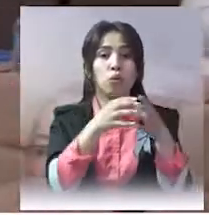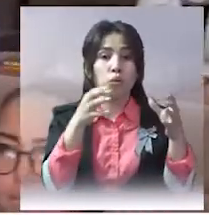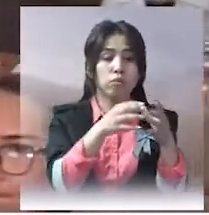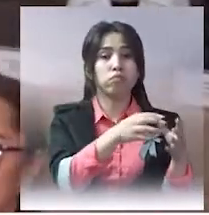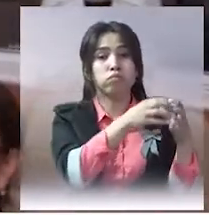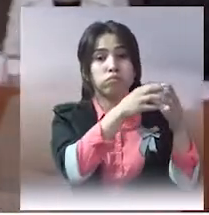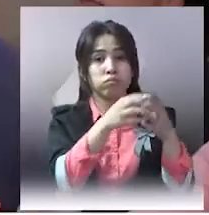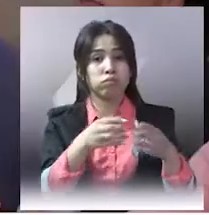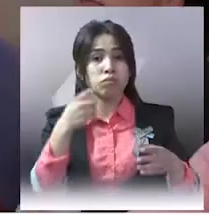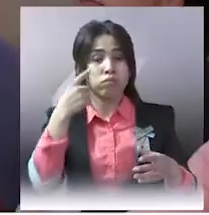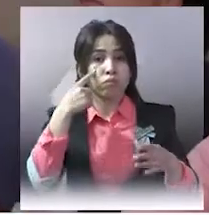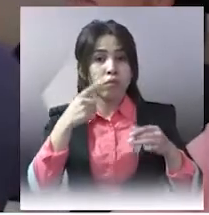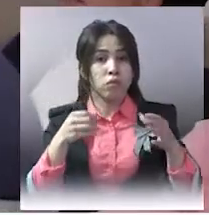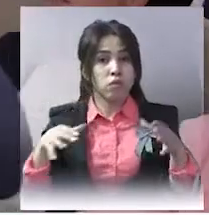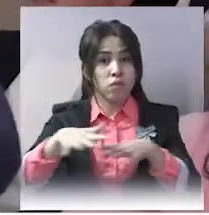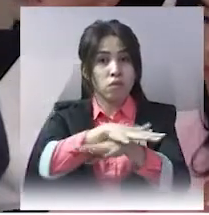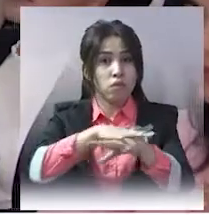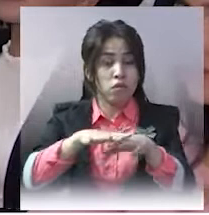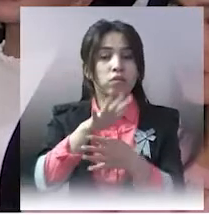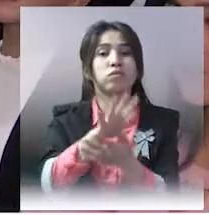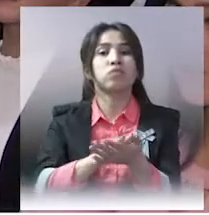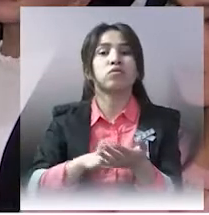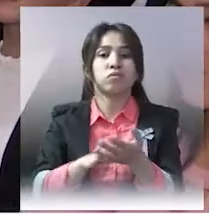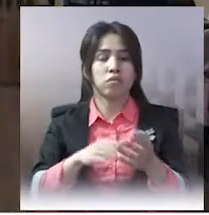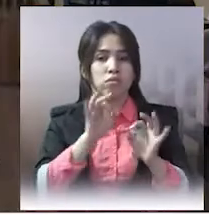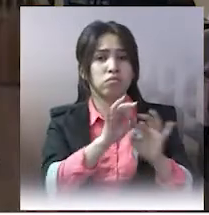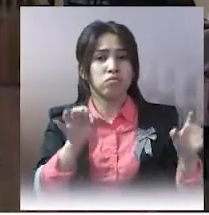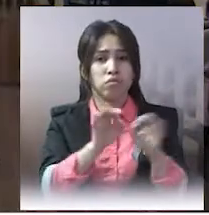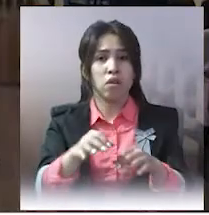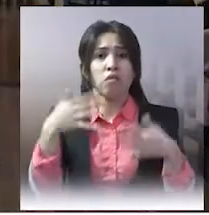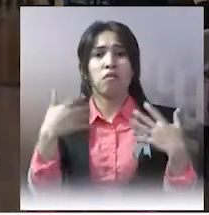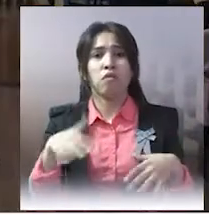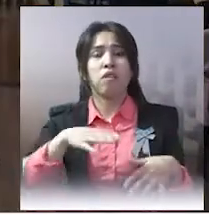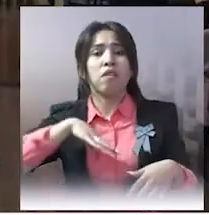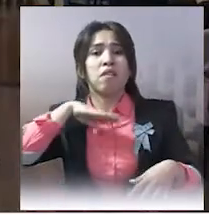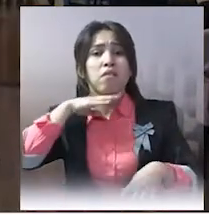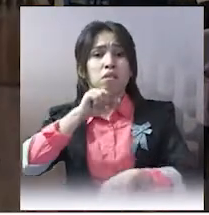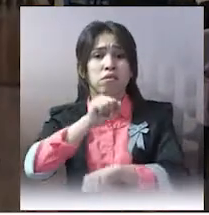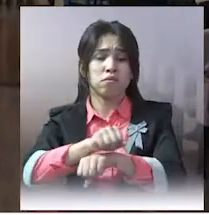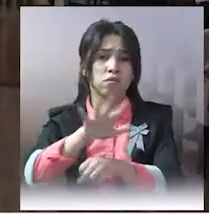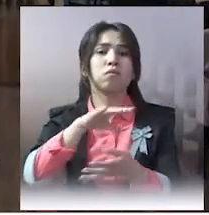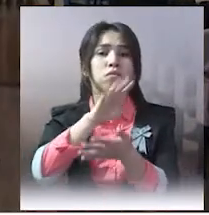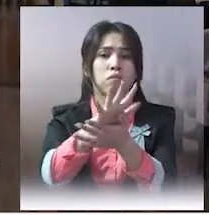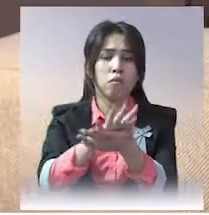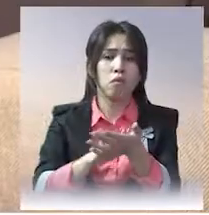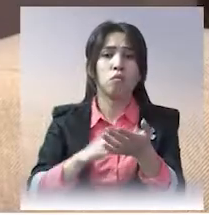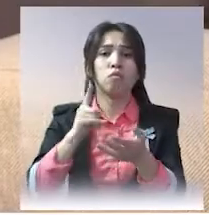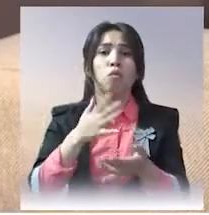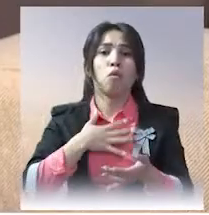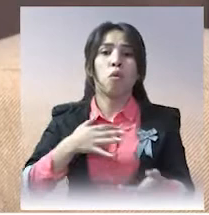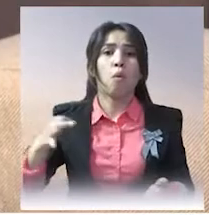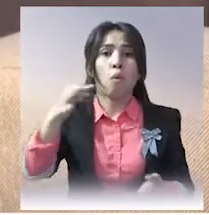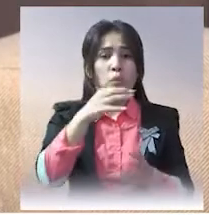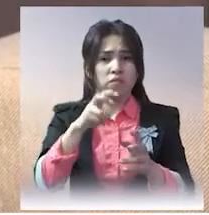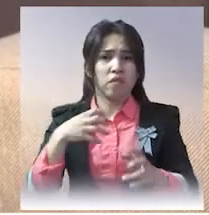Ұлттық болмыс пен төл дәстүрлерді насихаттайтын туындылар қазақша сөйлейді. Ән салады, тіпті мың бұрала қамажайды да біле алады. Осылайша баланың